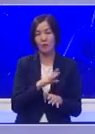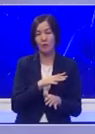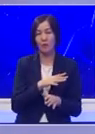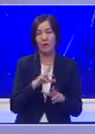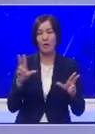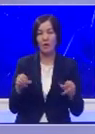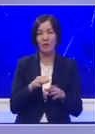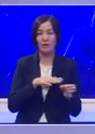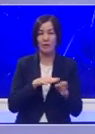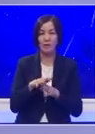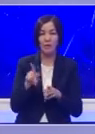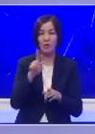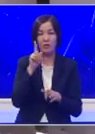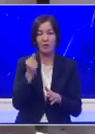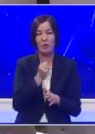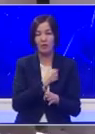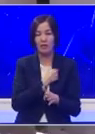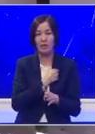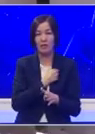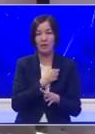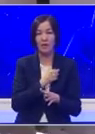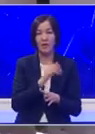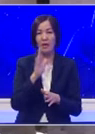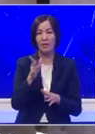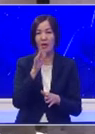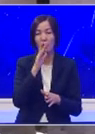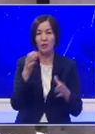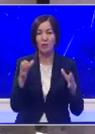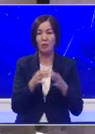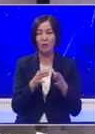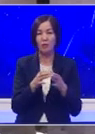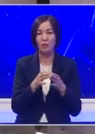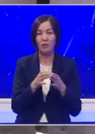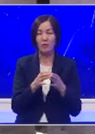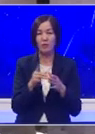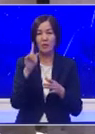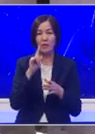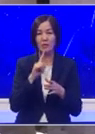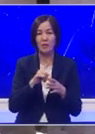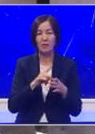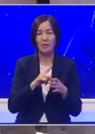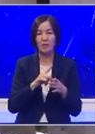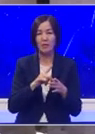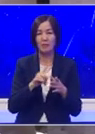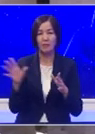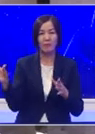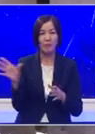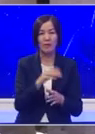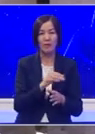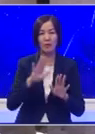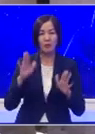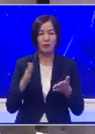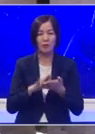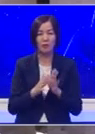ант қабылдаған жас сарбаздар алдағы уақытта бөлімнің сапында еліміздің түкпір-түкпіріндегі айтып келмейтін